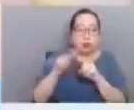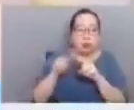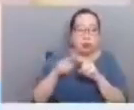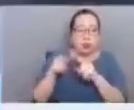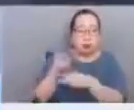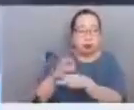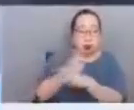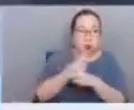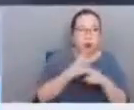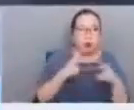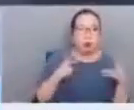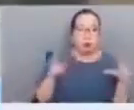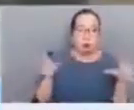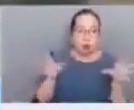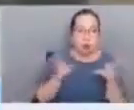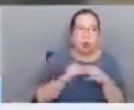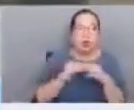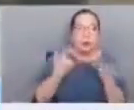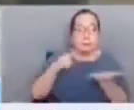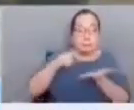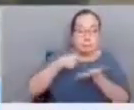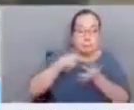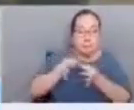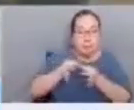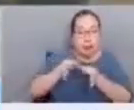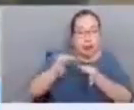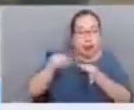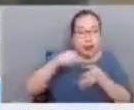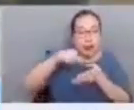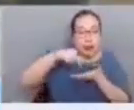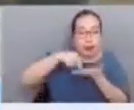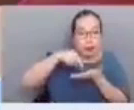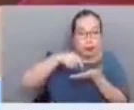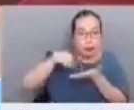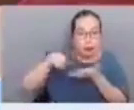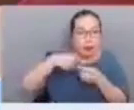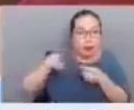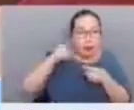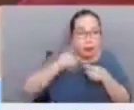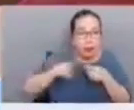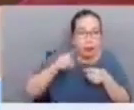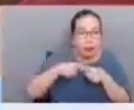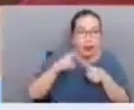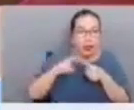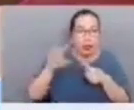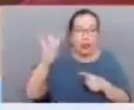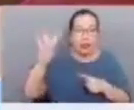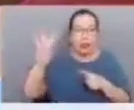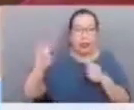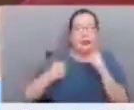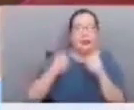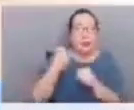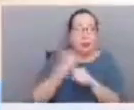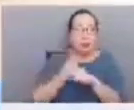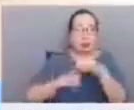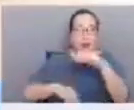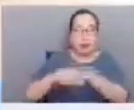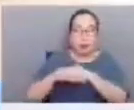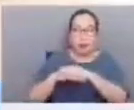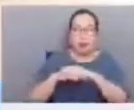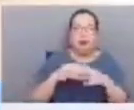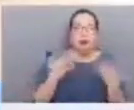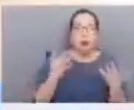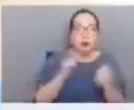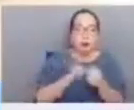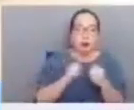Number one, Rocky, available na to kahapon, yung Sec Rocky, no? Masaya, kinagagala ko, i-announce na yesterday we